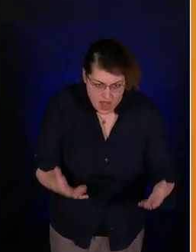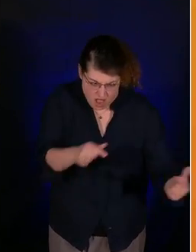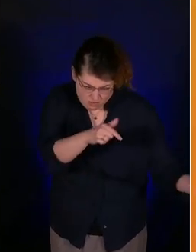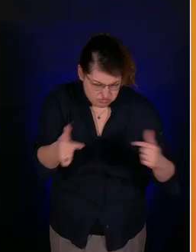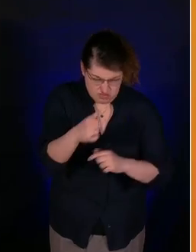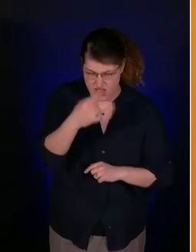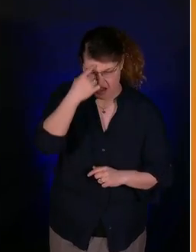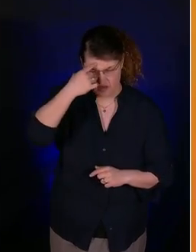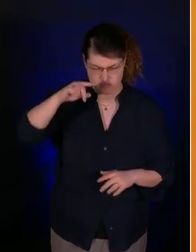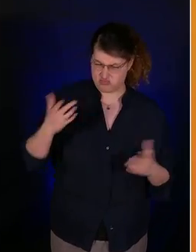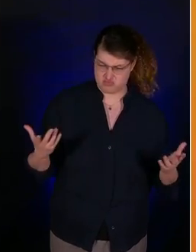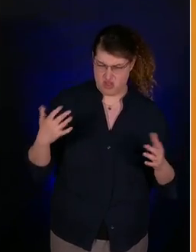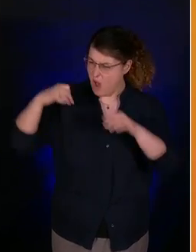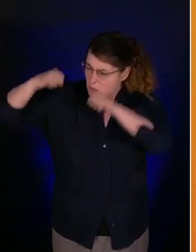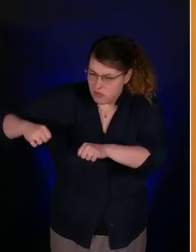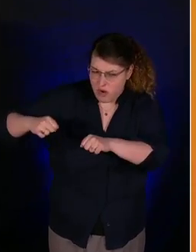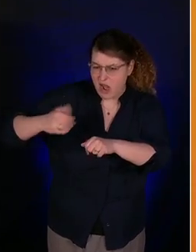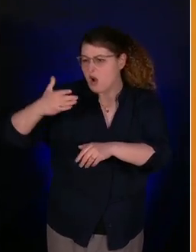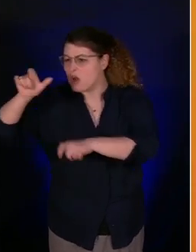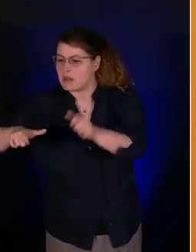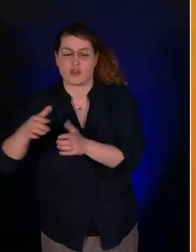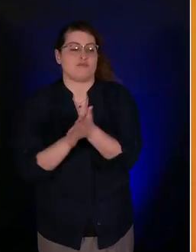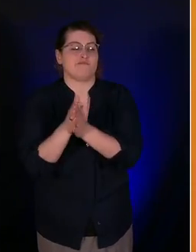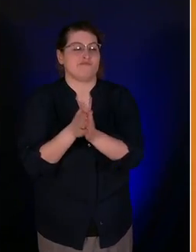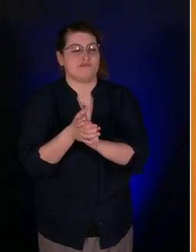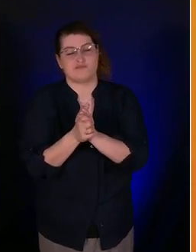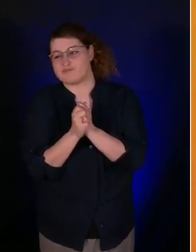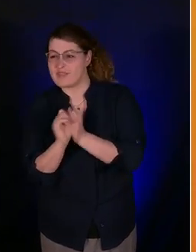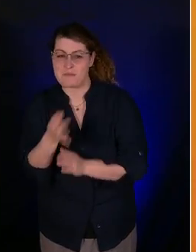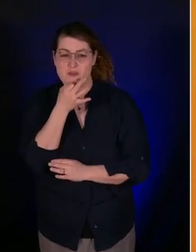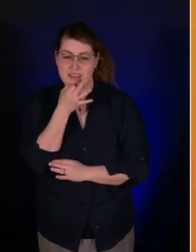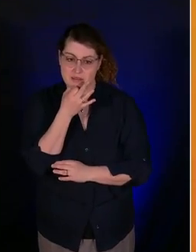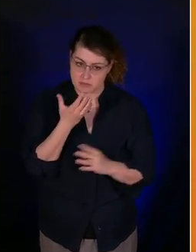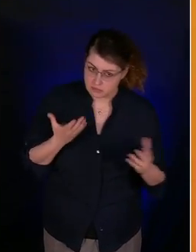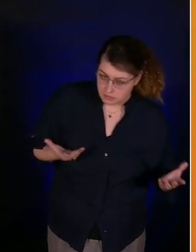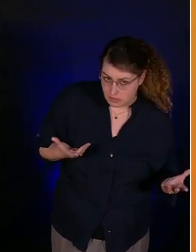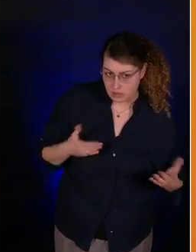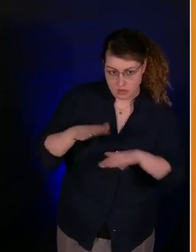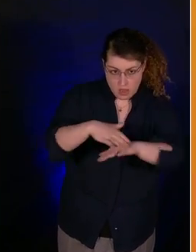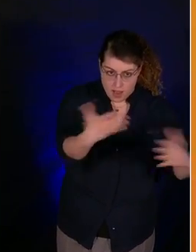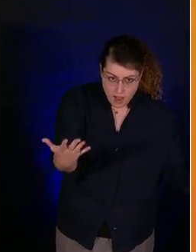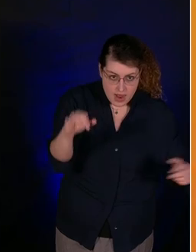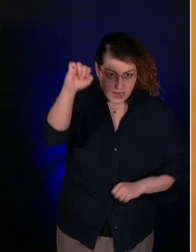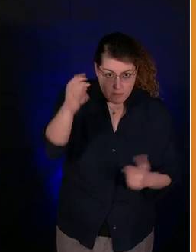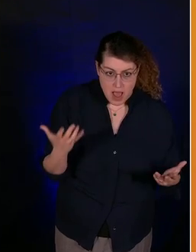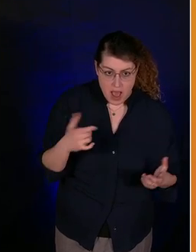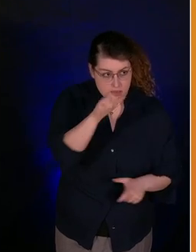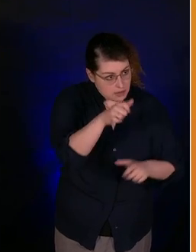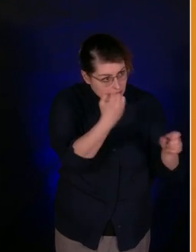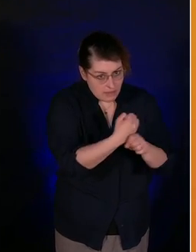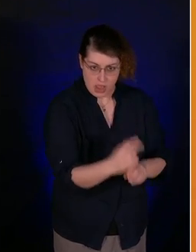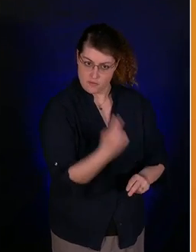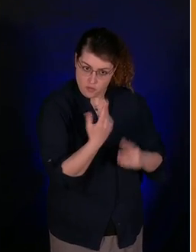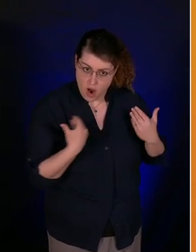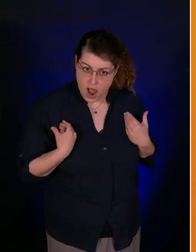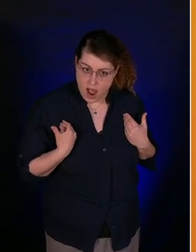le pouvoir pendant que les autres rigolent et se frottent les mains. Oh, mes camarades, le monde du travail nous regarde.